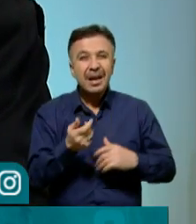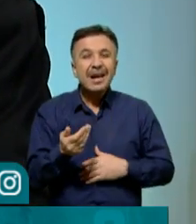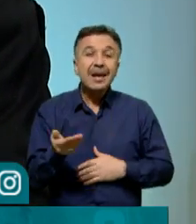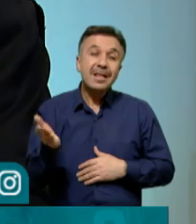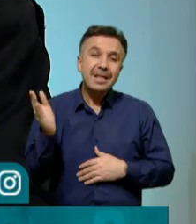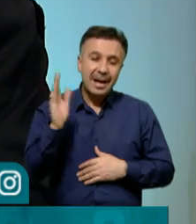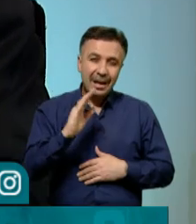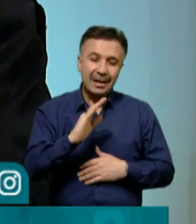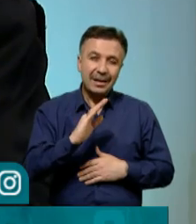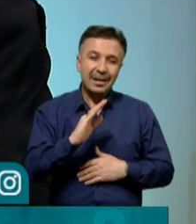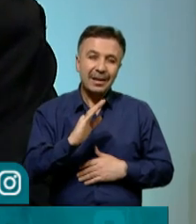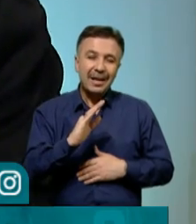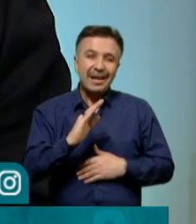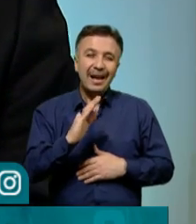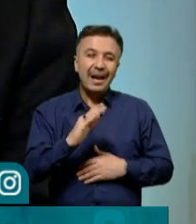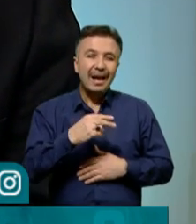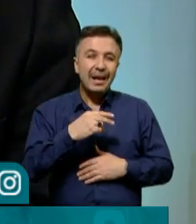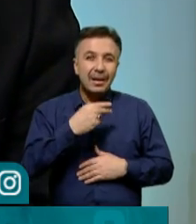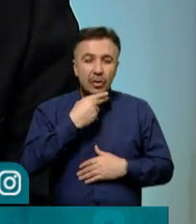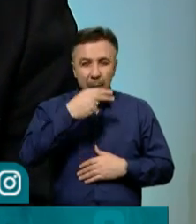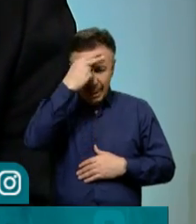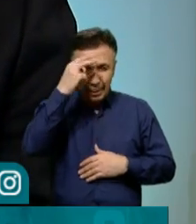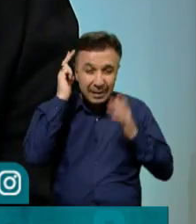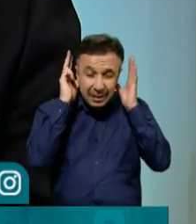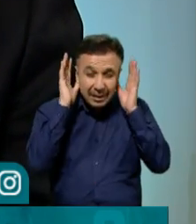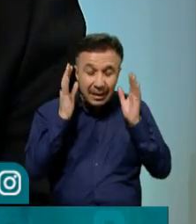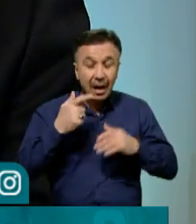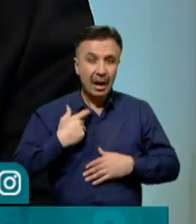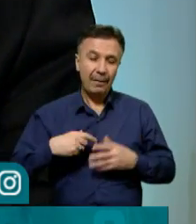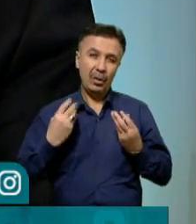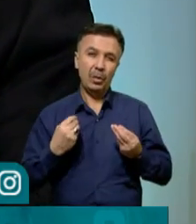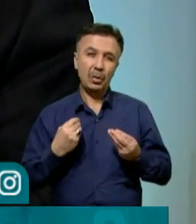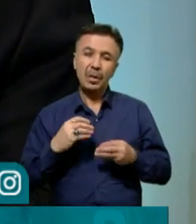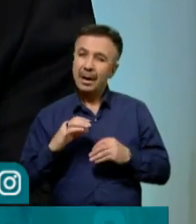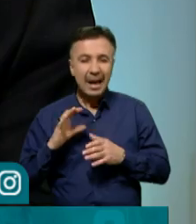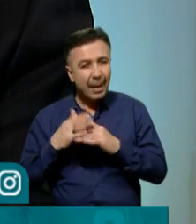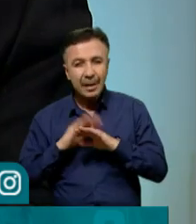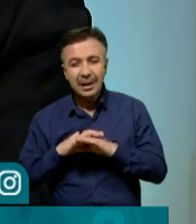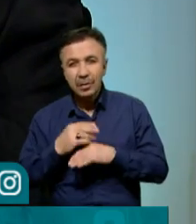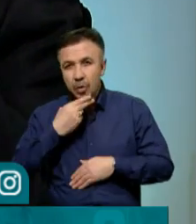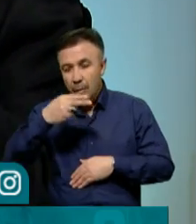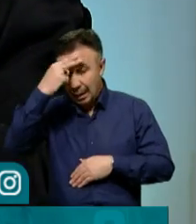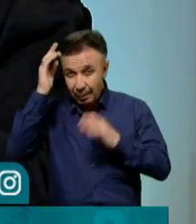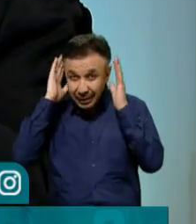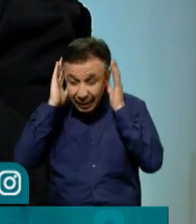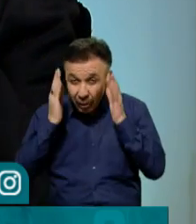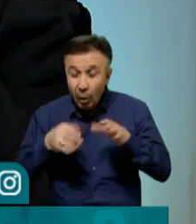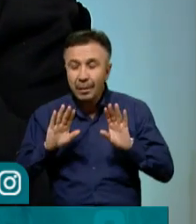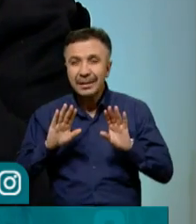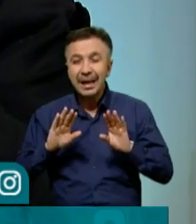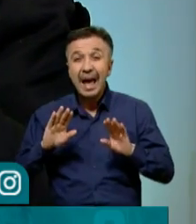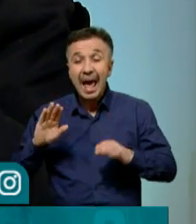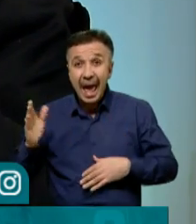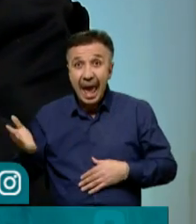döner diyor. Bir içtihat. O zaman ne yapacak? Cuma sahih olmazsa en son kılınmayan